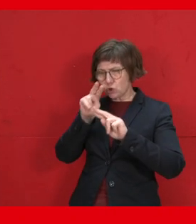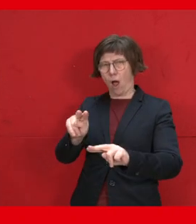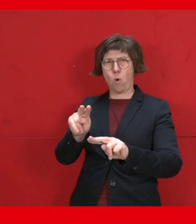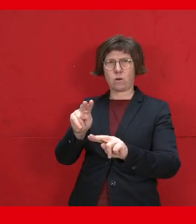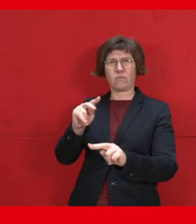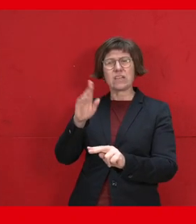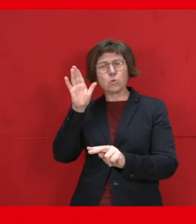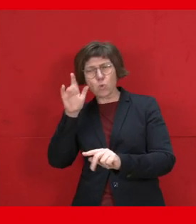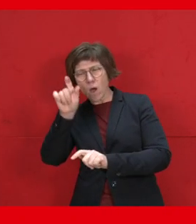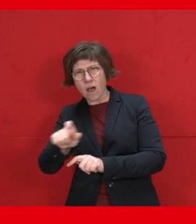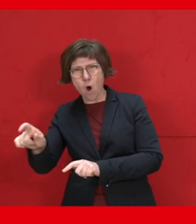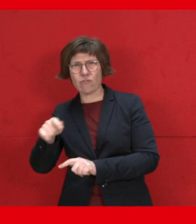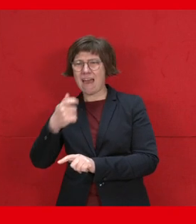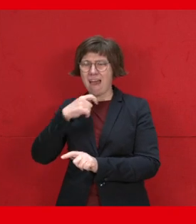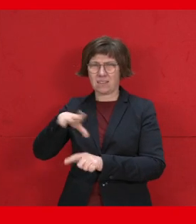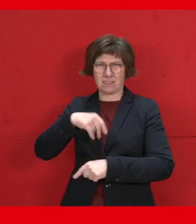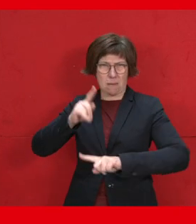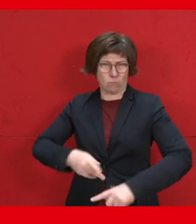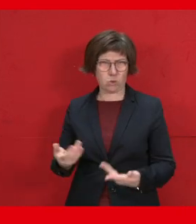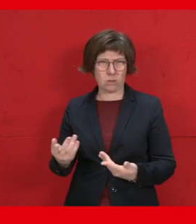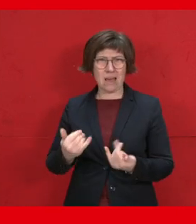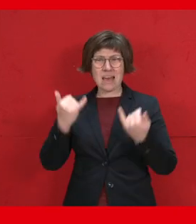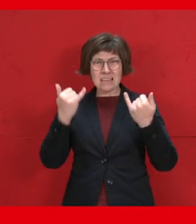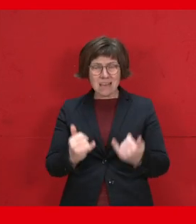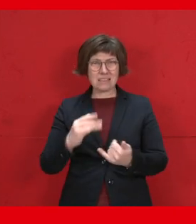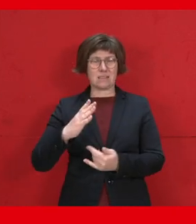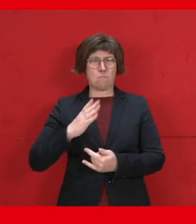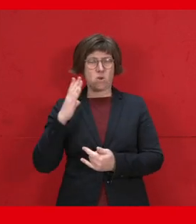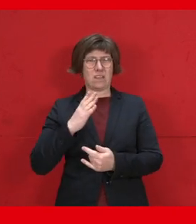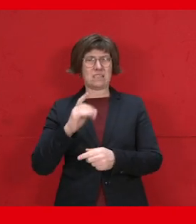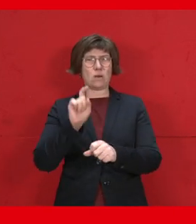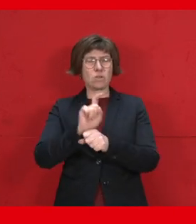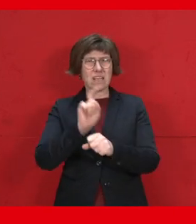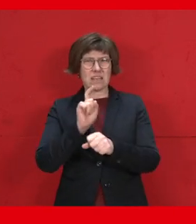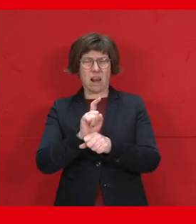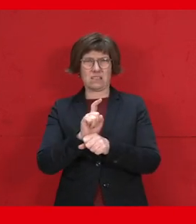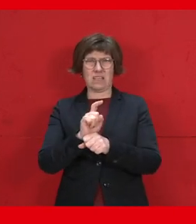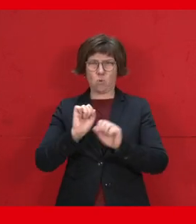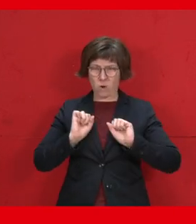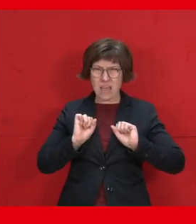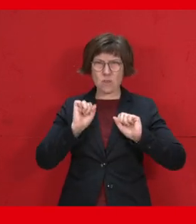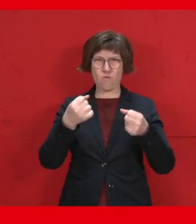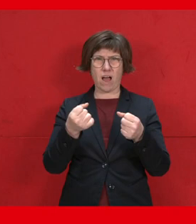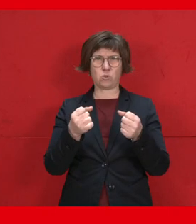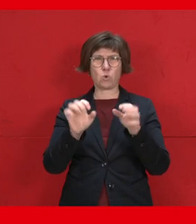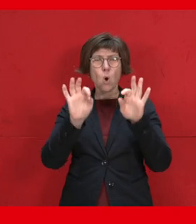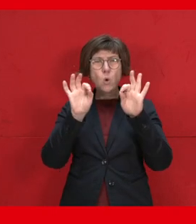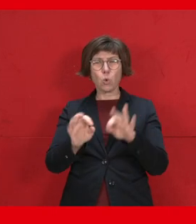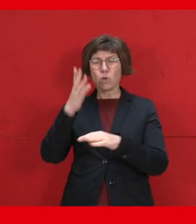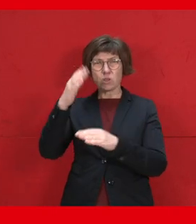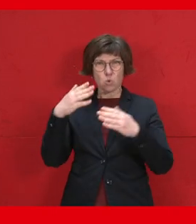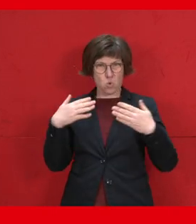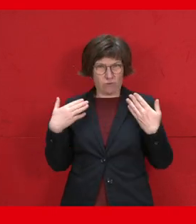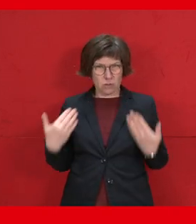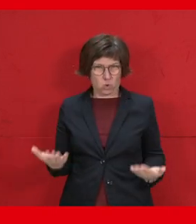Gehörtwerden, ums Ernstgenommenwerden. Wenn wir jetzt von der Modernisierung, von der Digitalisierung, von Innovation, von eine gute Zukunft sprechen,